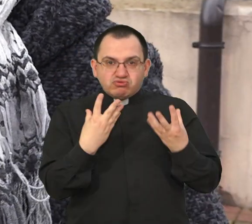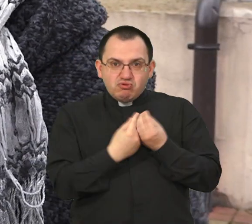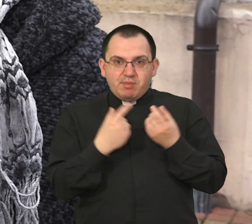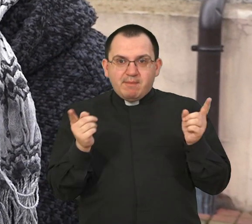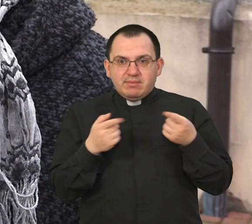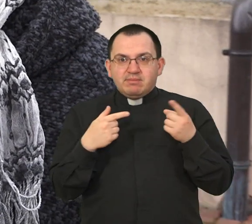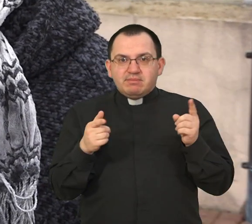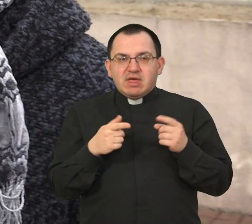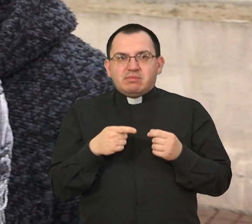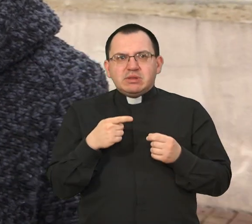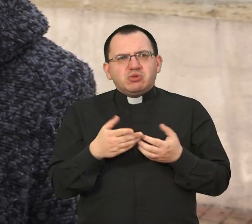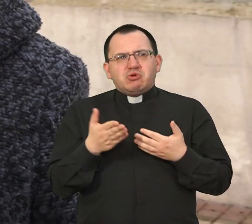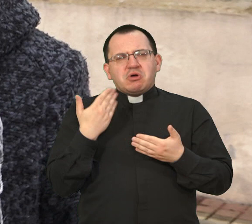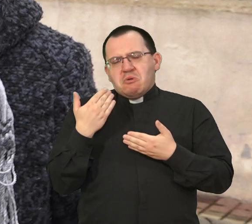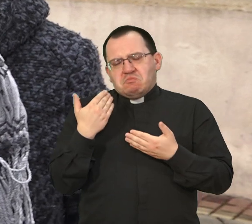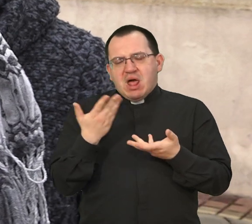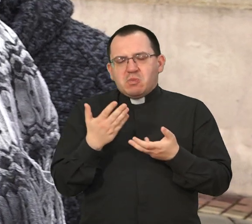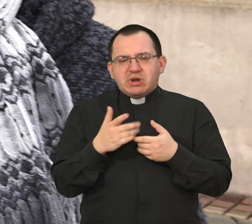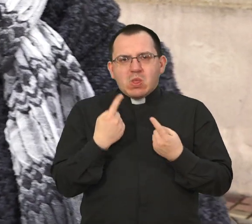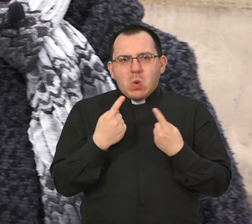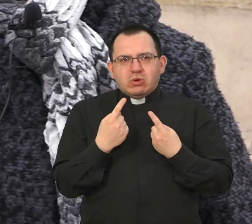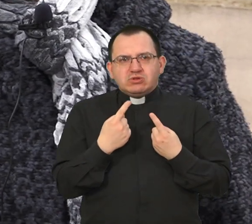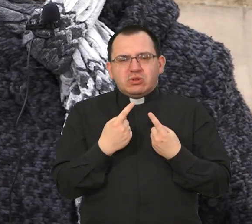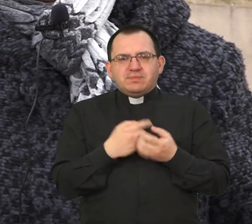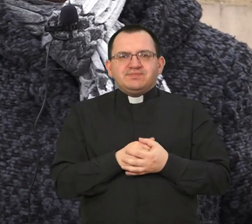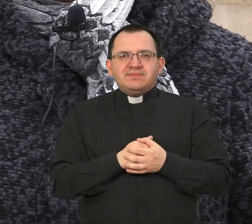to je što je bilo najfriškije. A